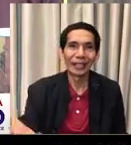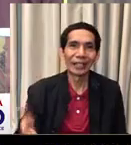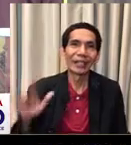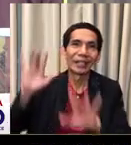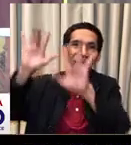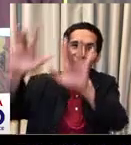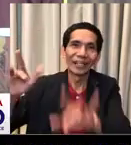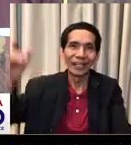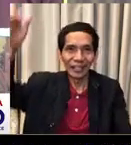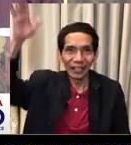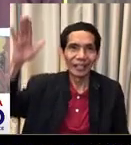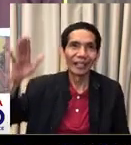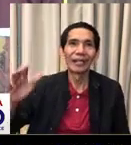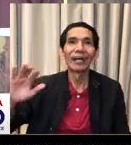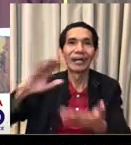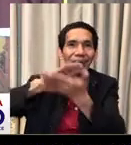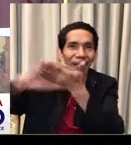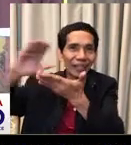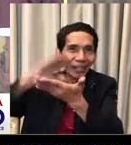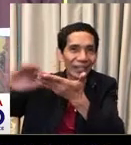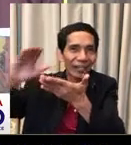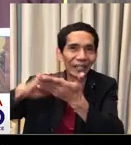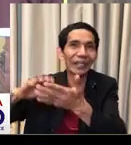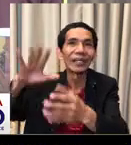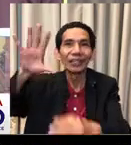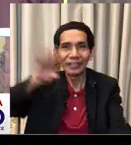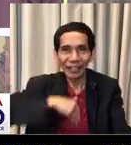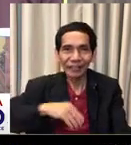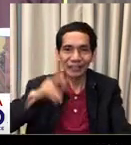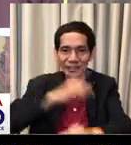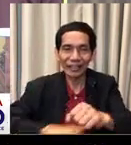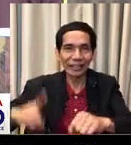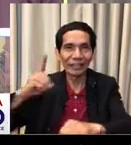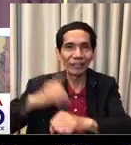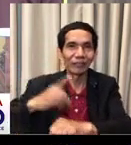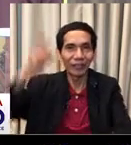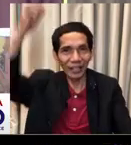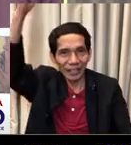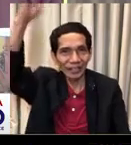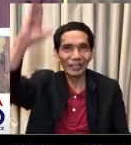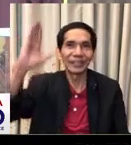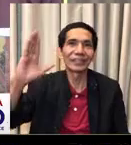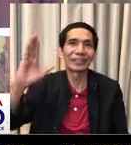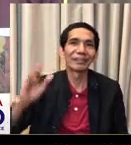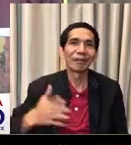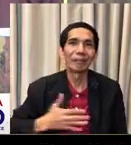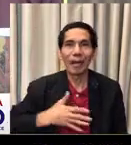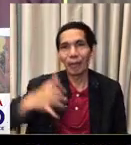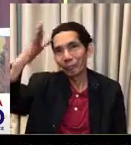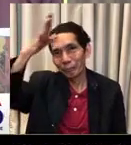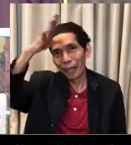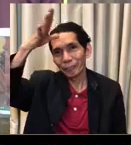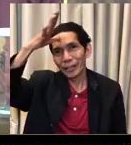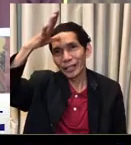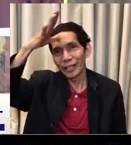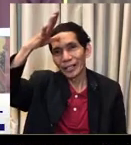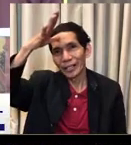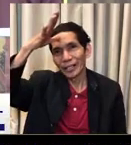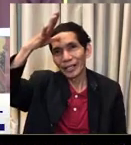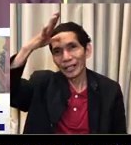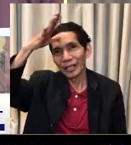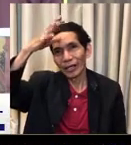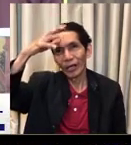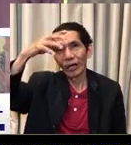kaawaan ka sana ng Diyos at mapatawad ka at tanggapin ka sa karya na ng ating Panginoon Diyos. Papa ko, si